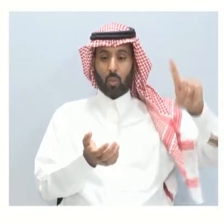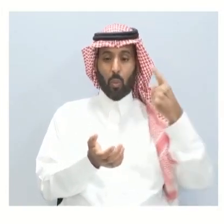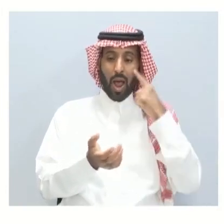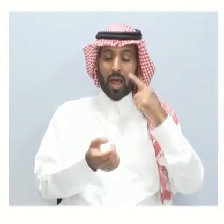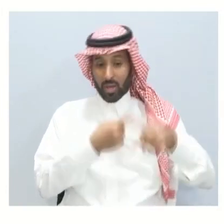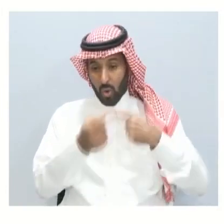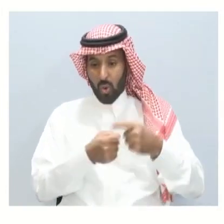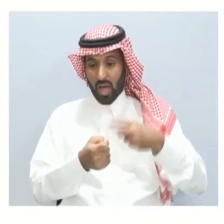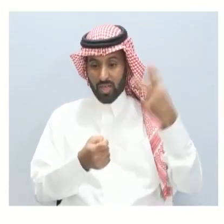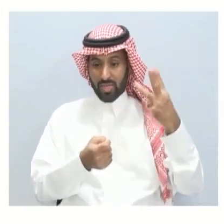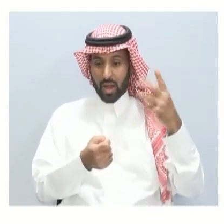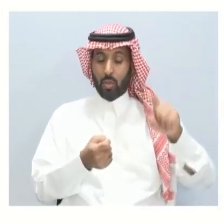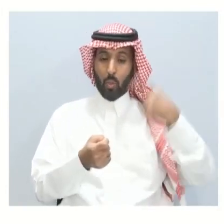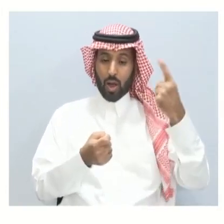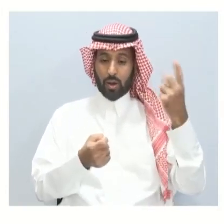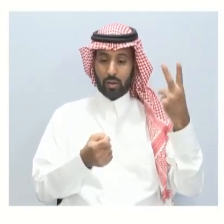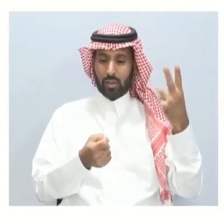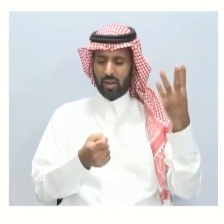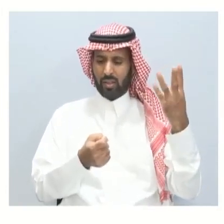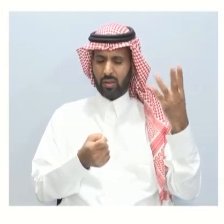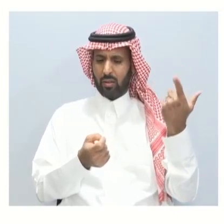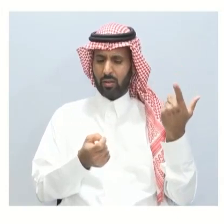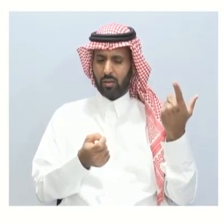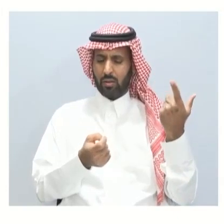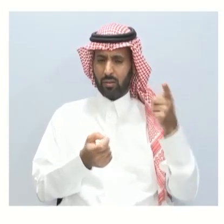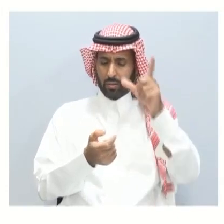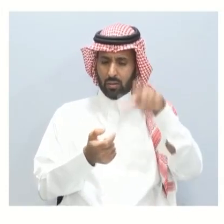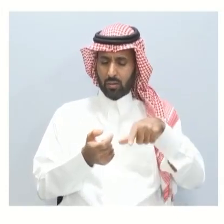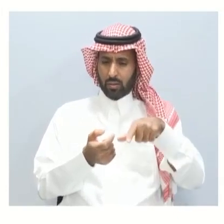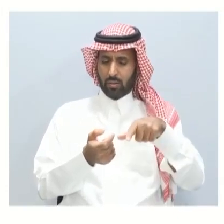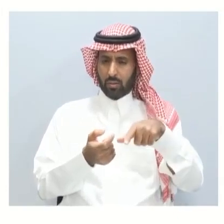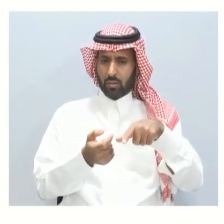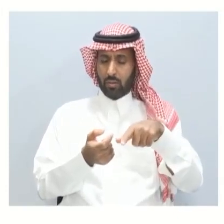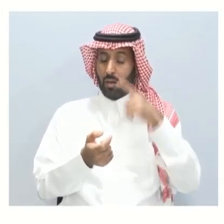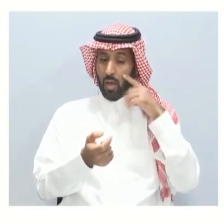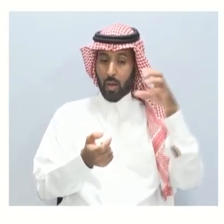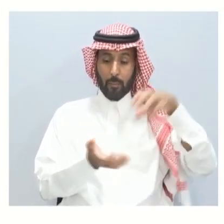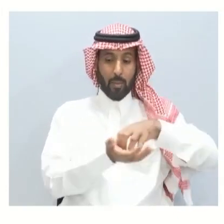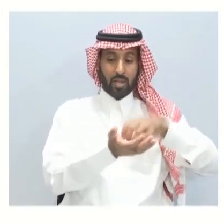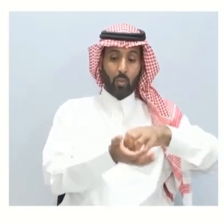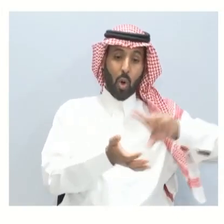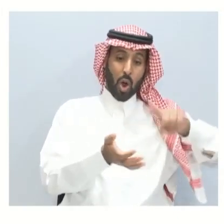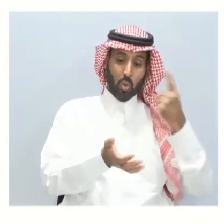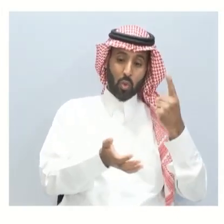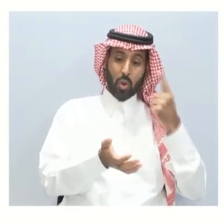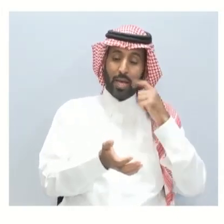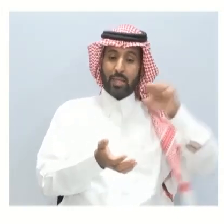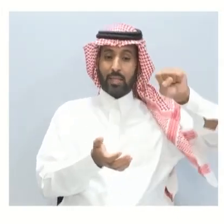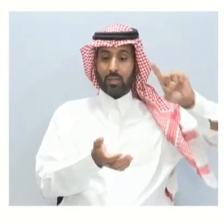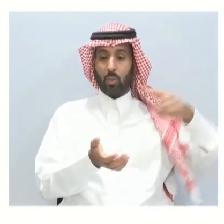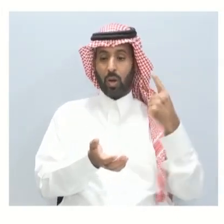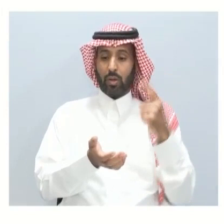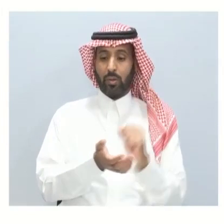الدوره الثالثه واحد اثنان ثلاثه والمجموعه الاولى اس